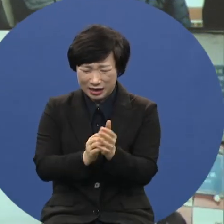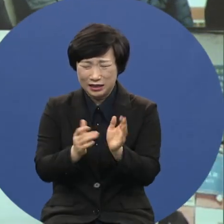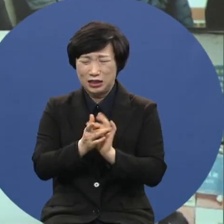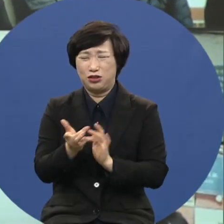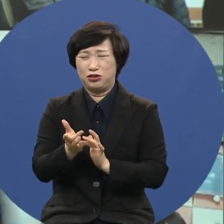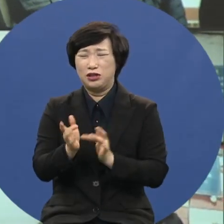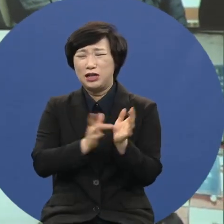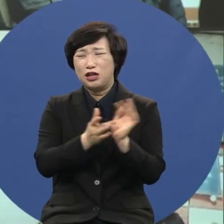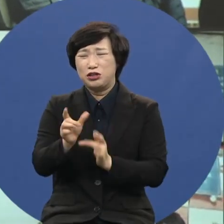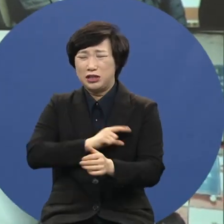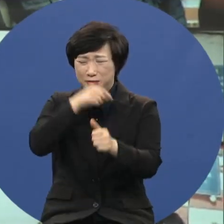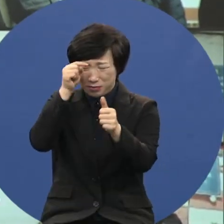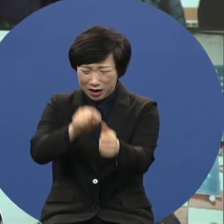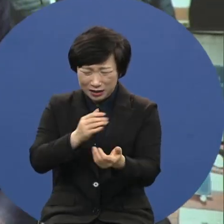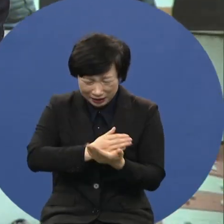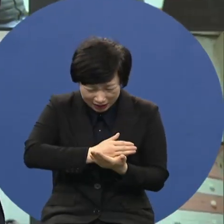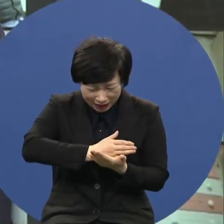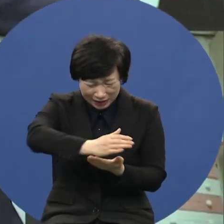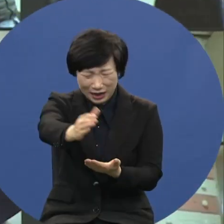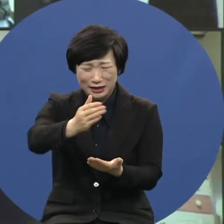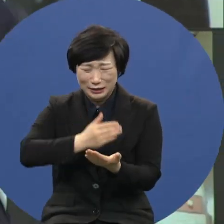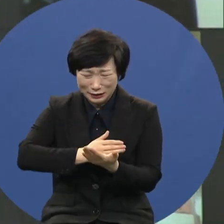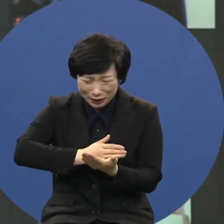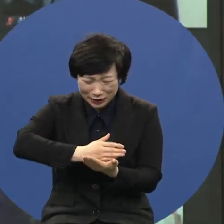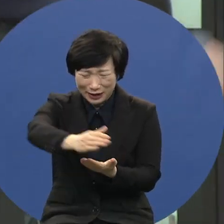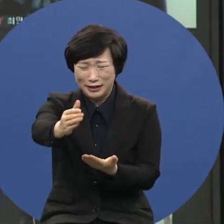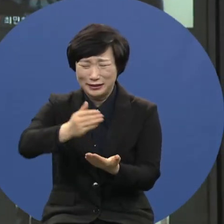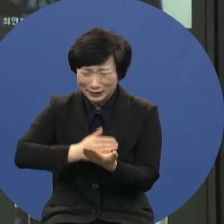예수를 명하노니 떠나가라.